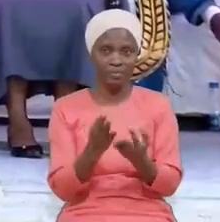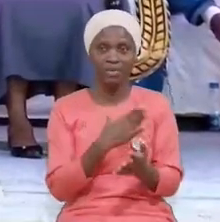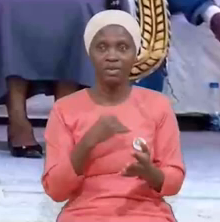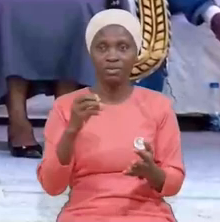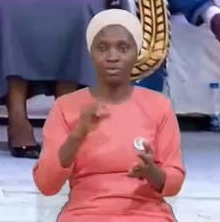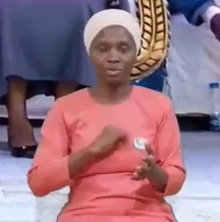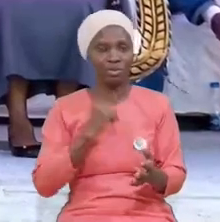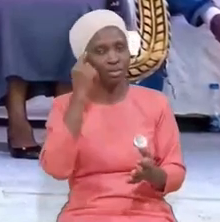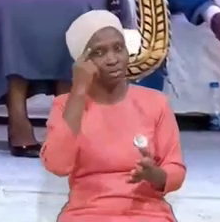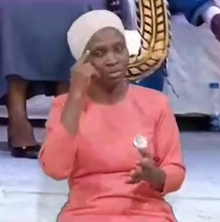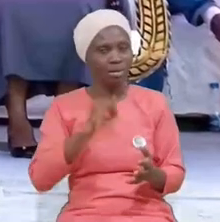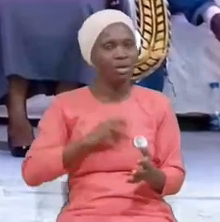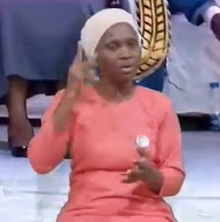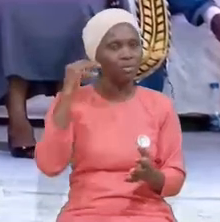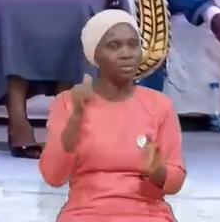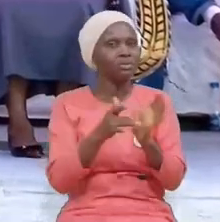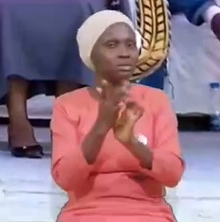et je pensais que j'étais chrétien,